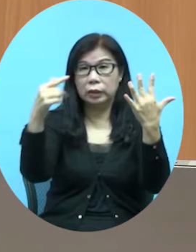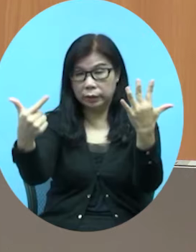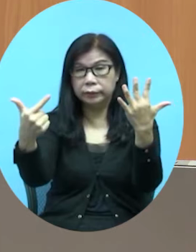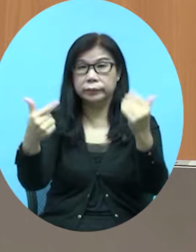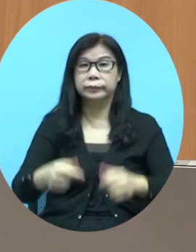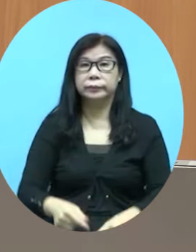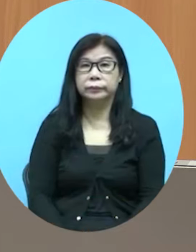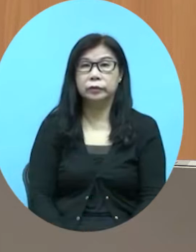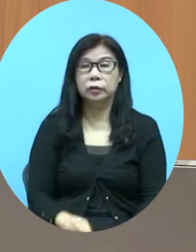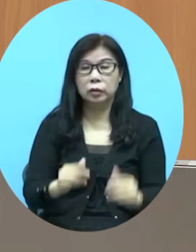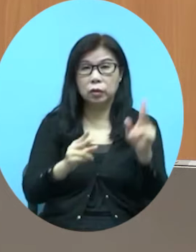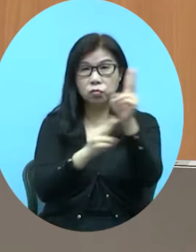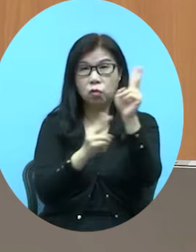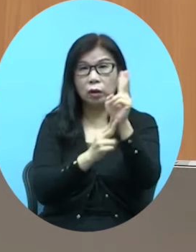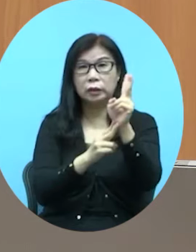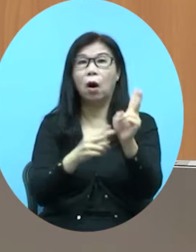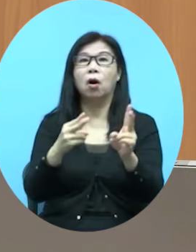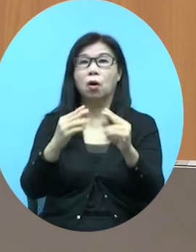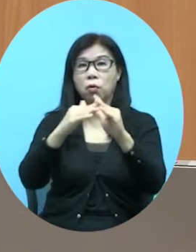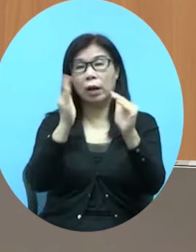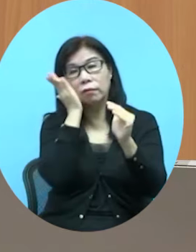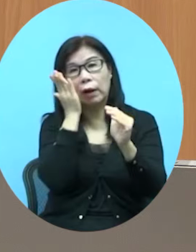是他住旺角没有工作的